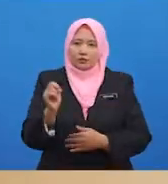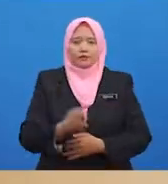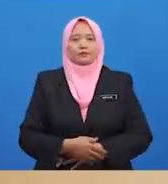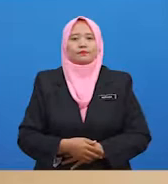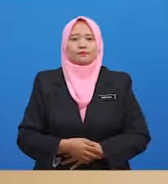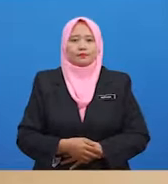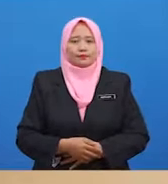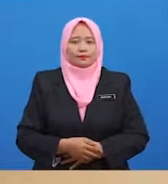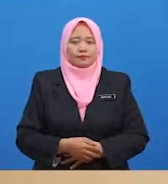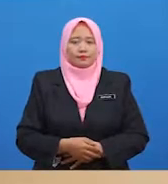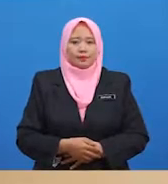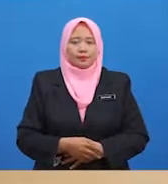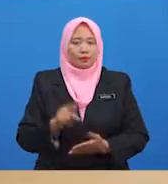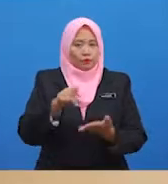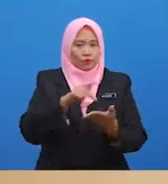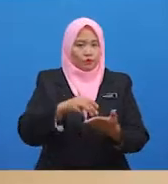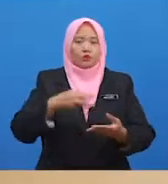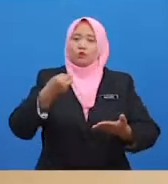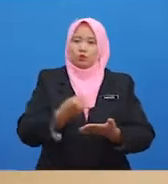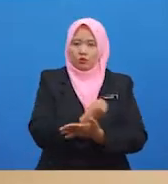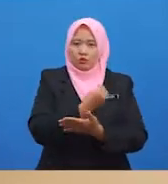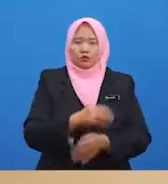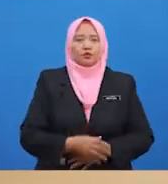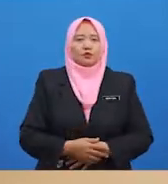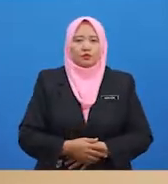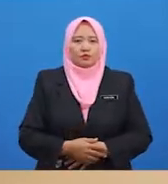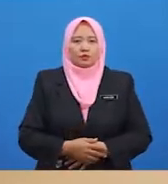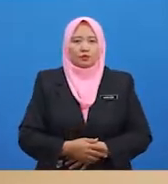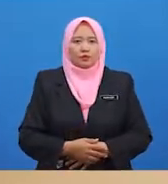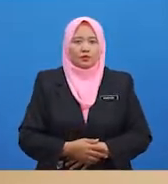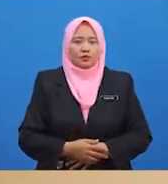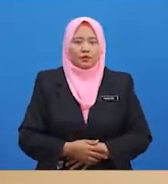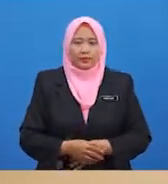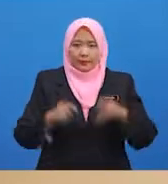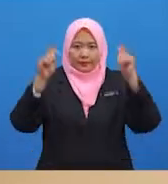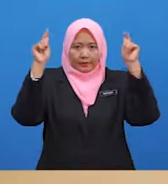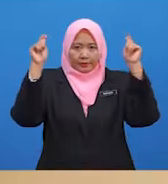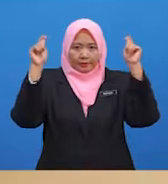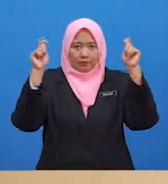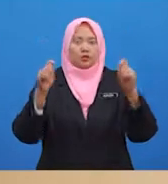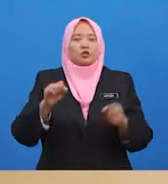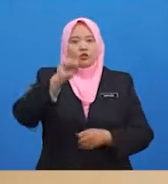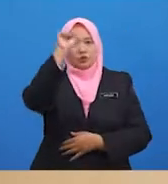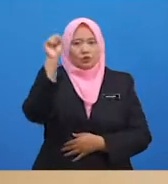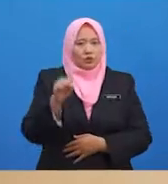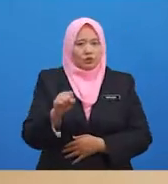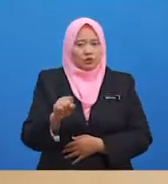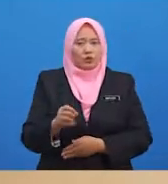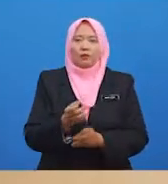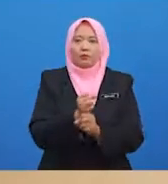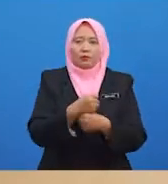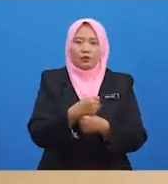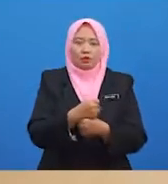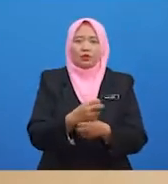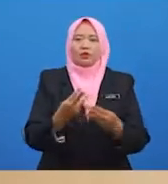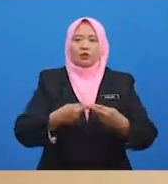kajian puisi moden ini. Antaranya ialah tema, persoalan, bentuk,